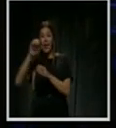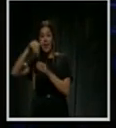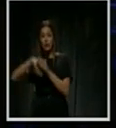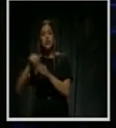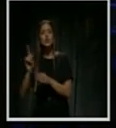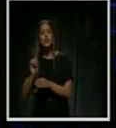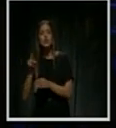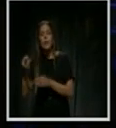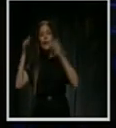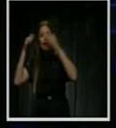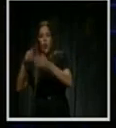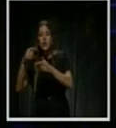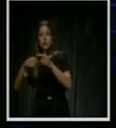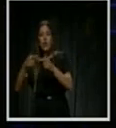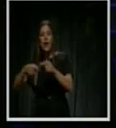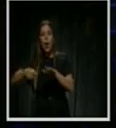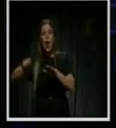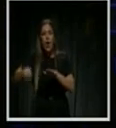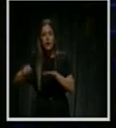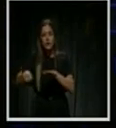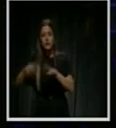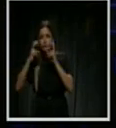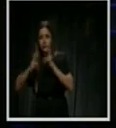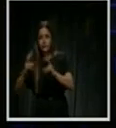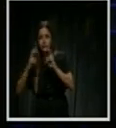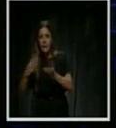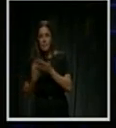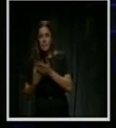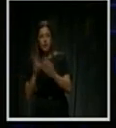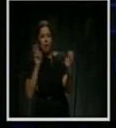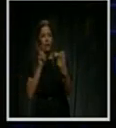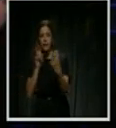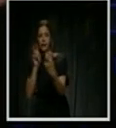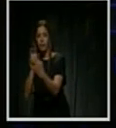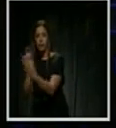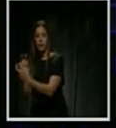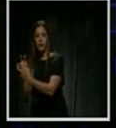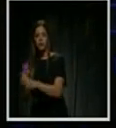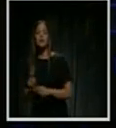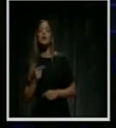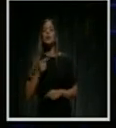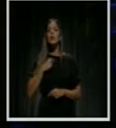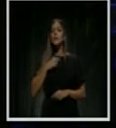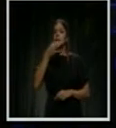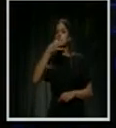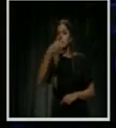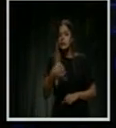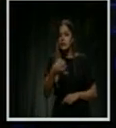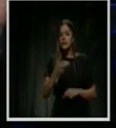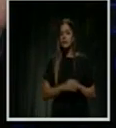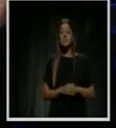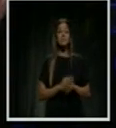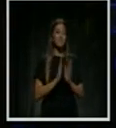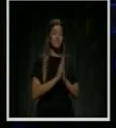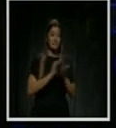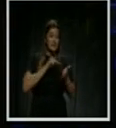illi interessata biex tattakka lil dak u lil dak u lil dak u jiena nagħmel forsi l-iktar domanda pertinenti. Wara